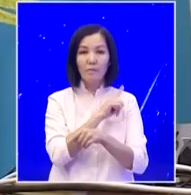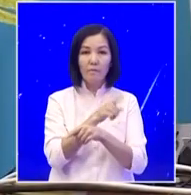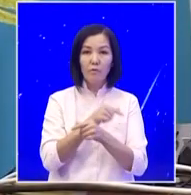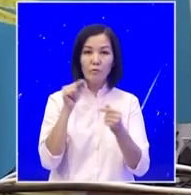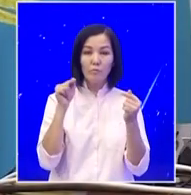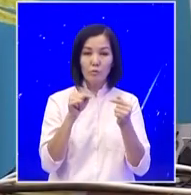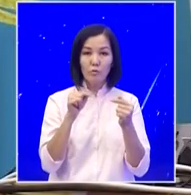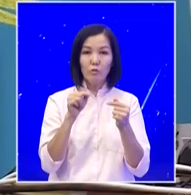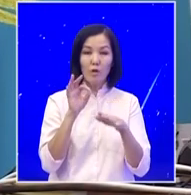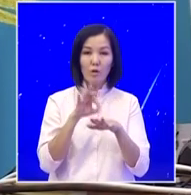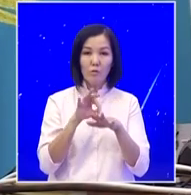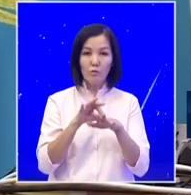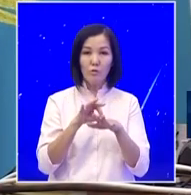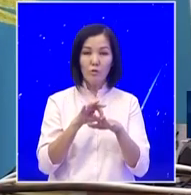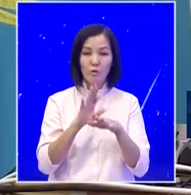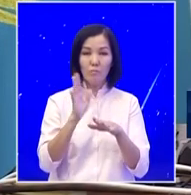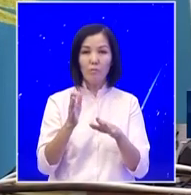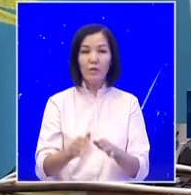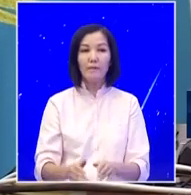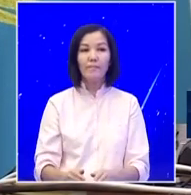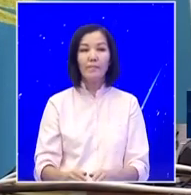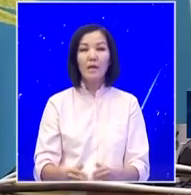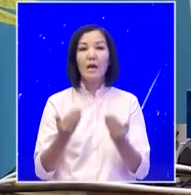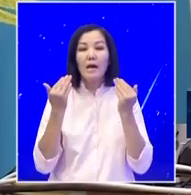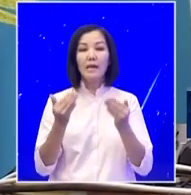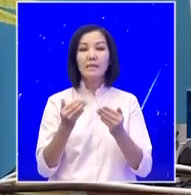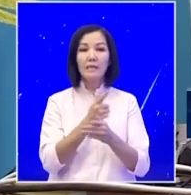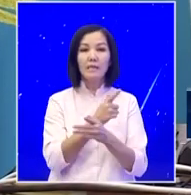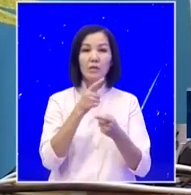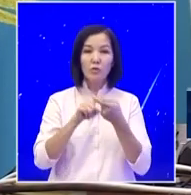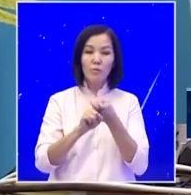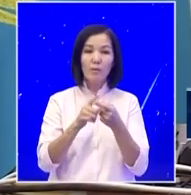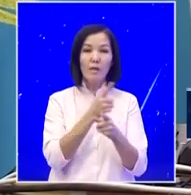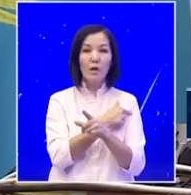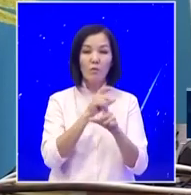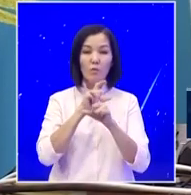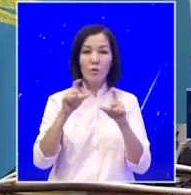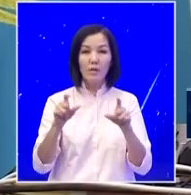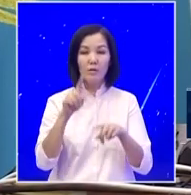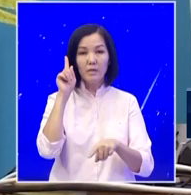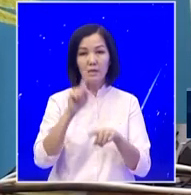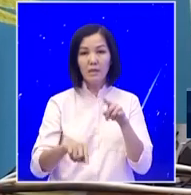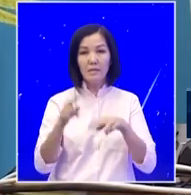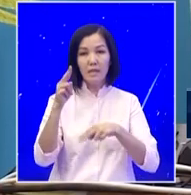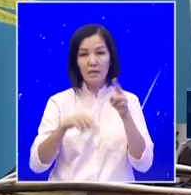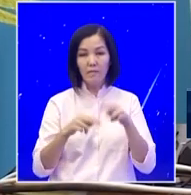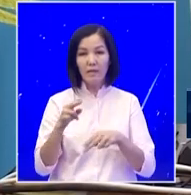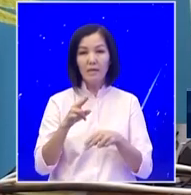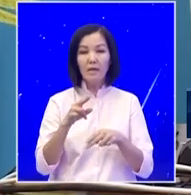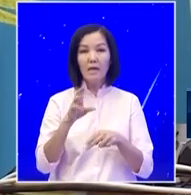Қазір жаңа инфекциялық аурухана құрылысы жедел жүргізілуде. Еркін ауылында 100 адамға арналған дәрігерлік амбулатория құрылысы